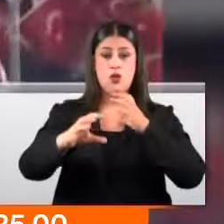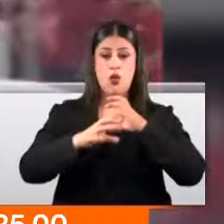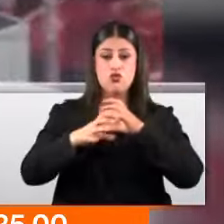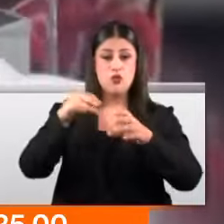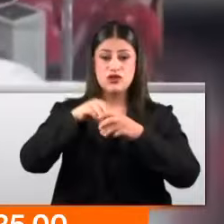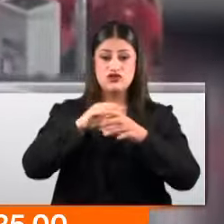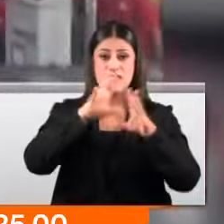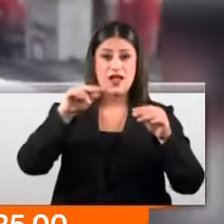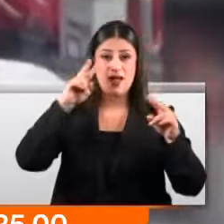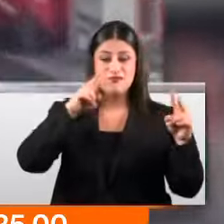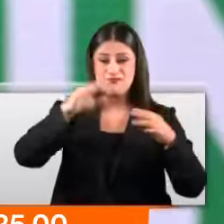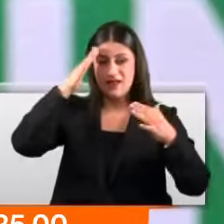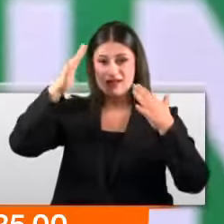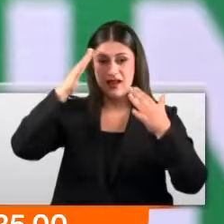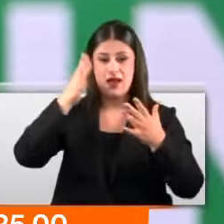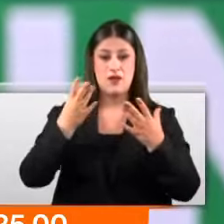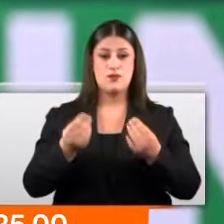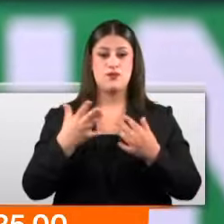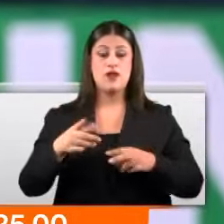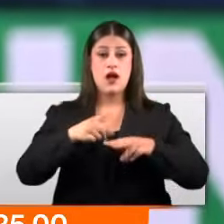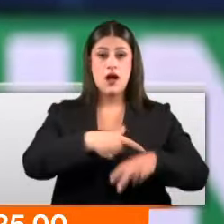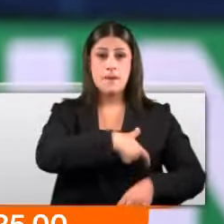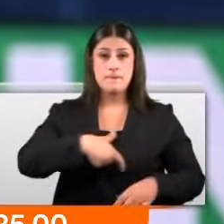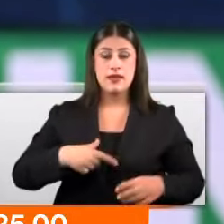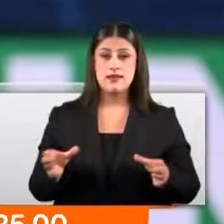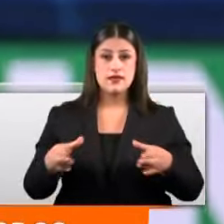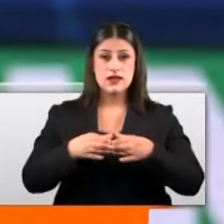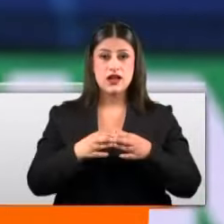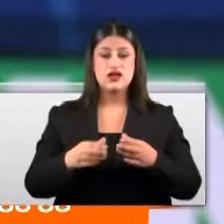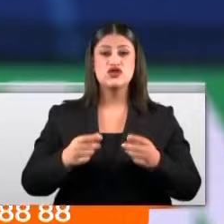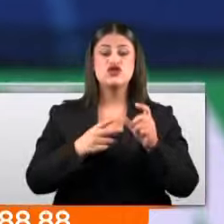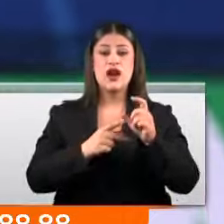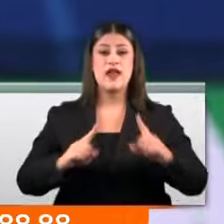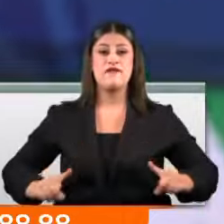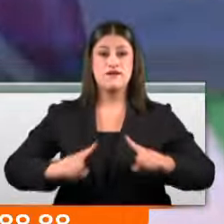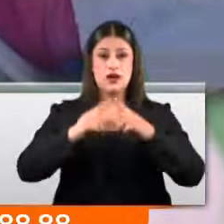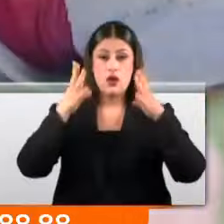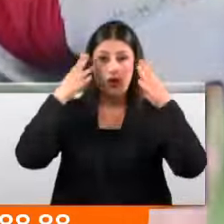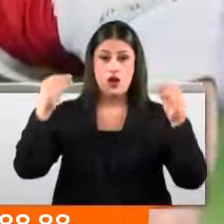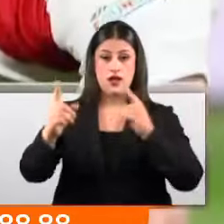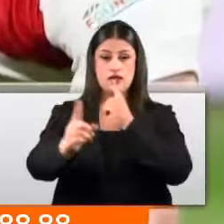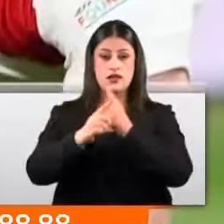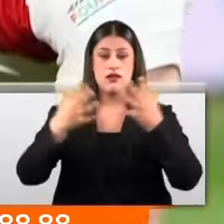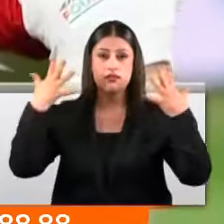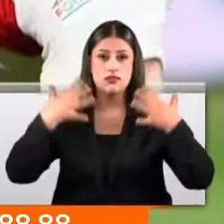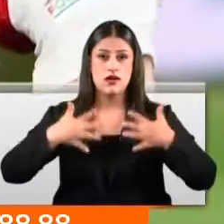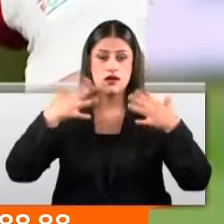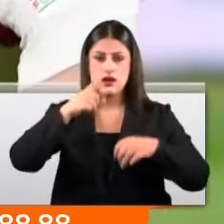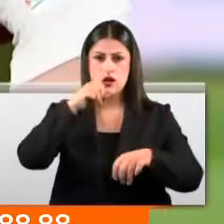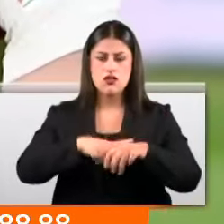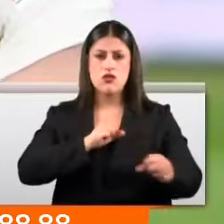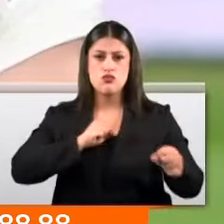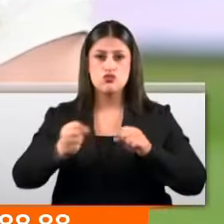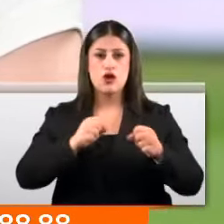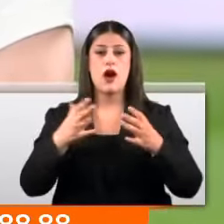otobüstekileri, çevredekileri selamlıyorlar. A milli takımımız çeyrek finalde Hollanda karşısında ter döktü, inandı, mücadele etti